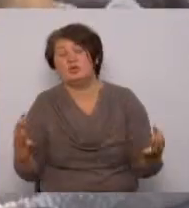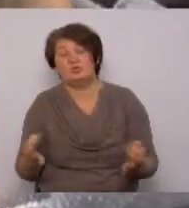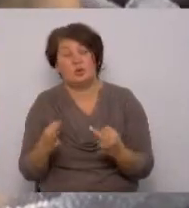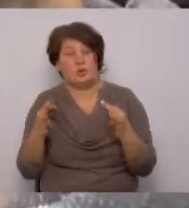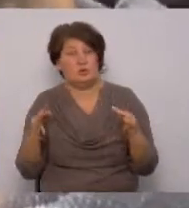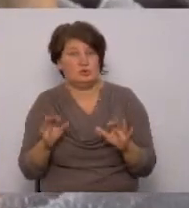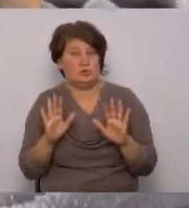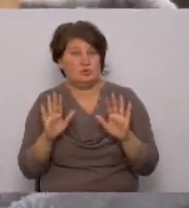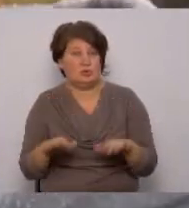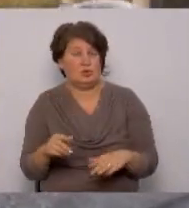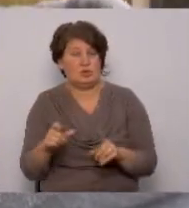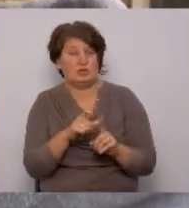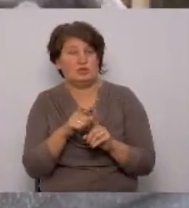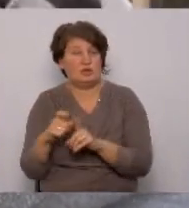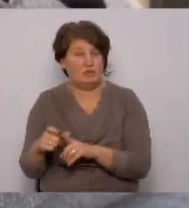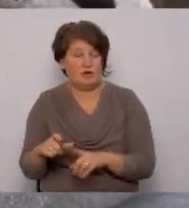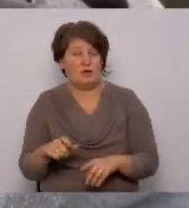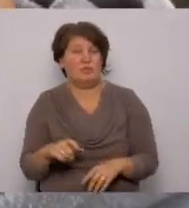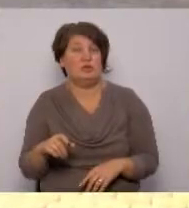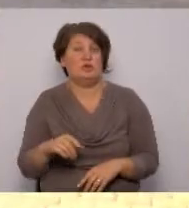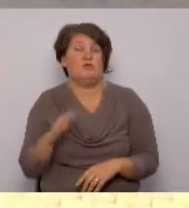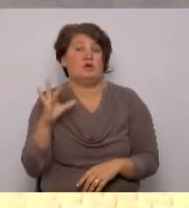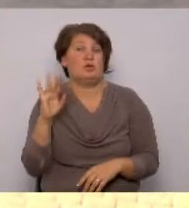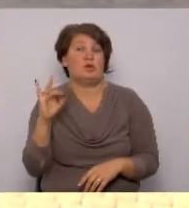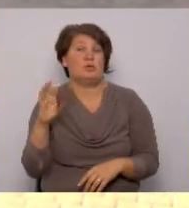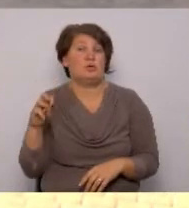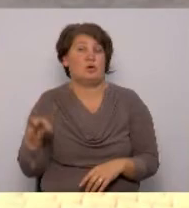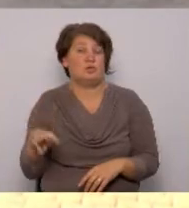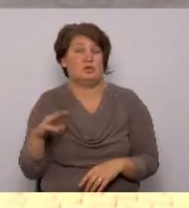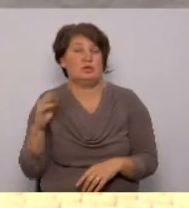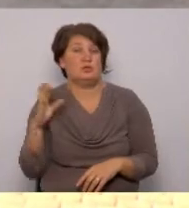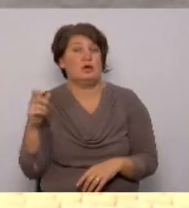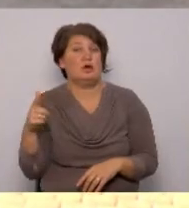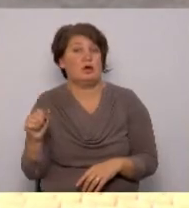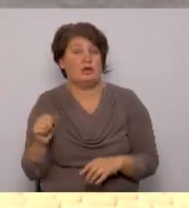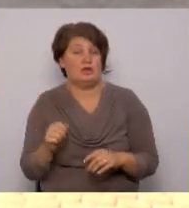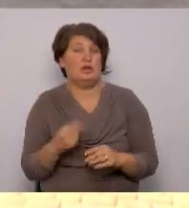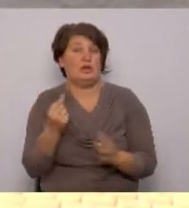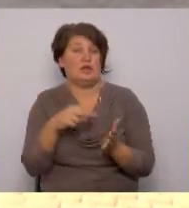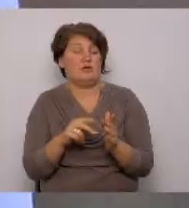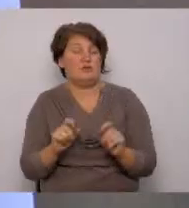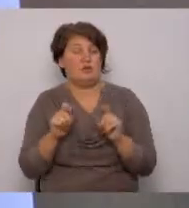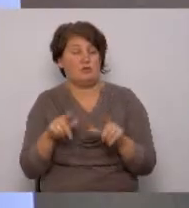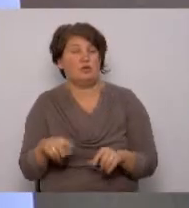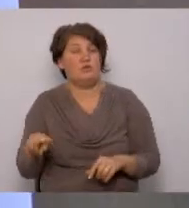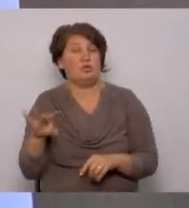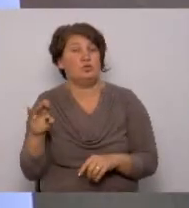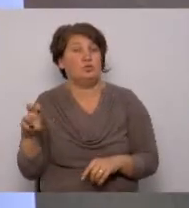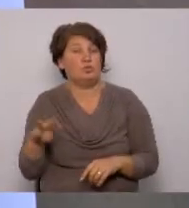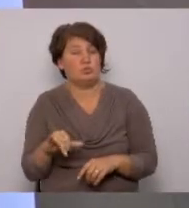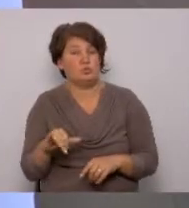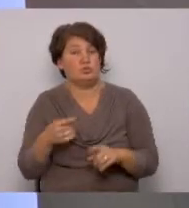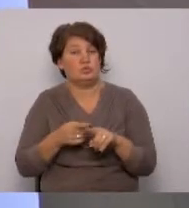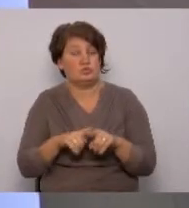За словами прес-секретаря комунального підприємства «Водоекотехпром» Володимира Шпега, тарифи піднімали останній раз у лютому цього року. Відтоді зросла